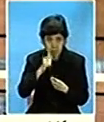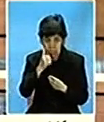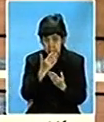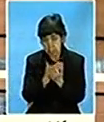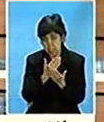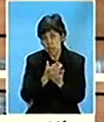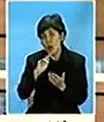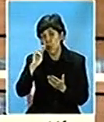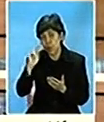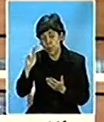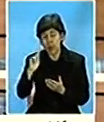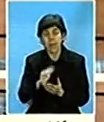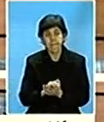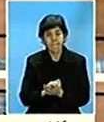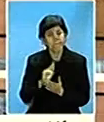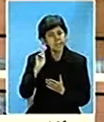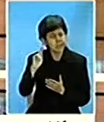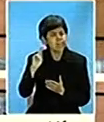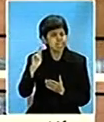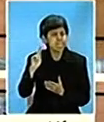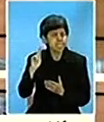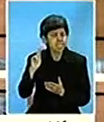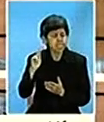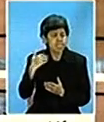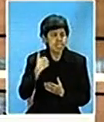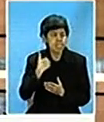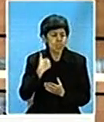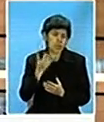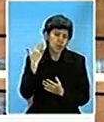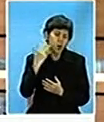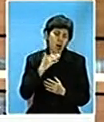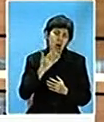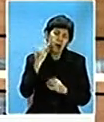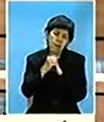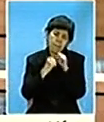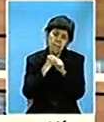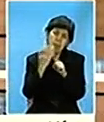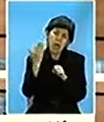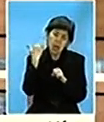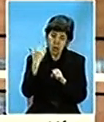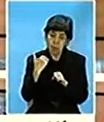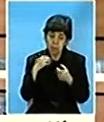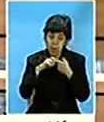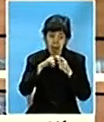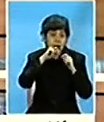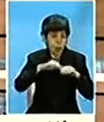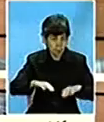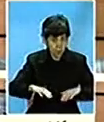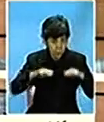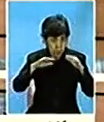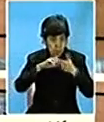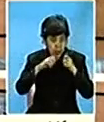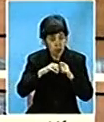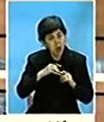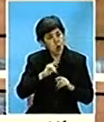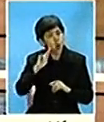นั้นเป็นประเด็นที่เคยกู้มาเมื่อปีที่แล้วหลังจากภาวะน้ำท่วมเรา